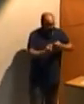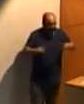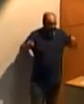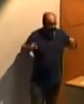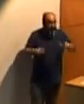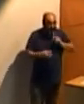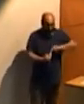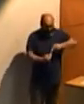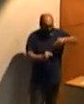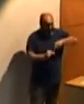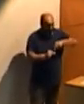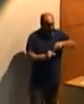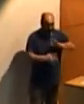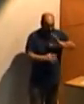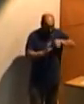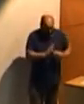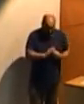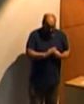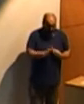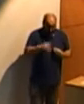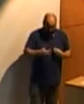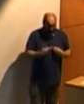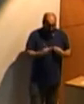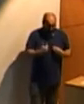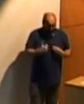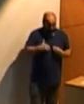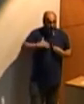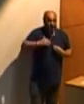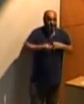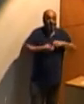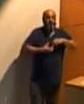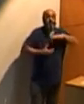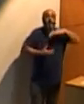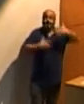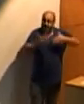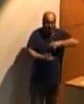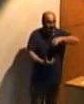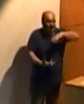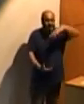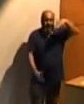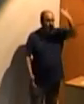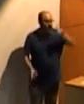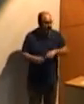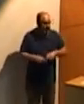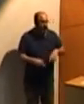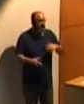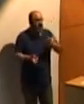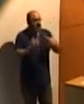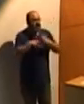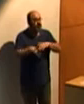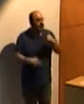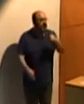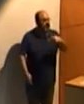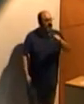continuent à exprimer des choses différentes même dans notre relation d'adultes si je parle de gpa c'est qu'effectivement